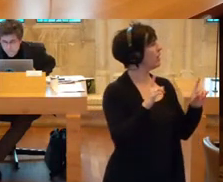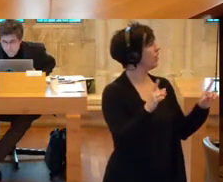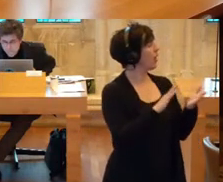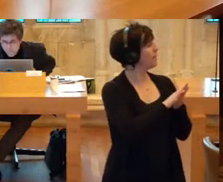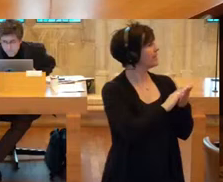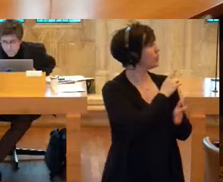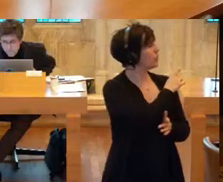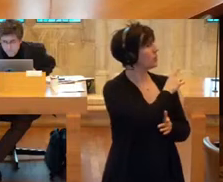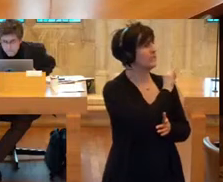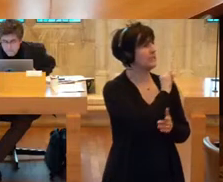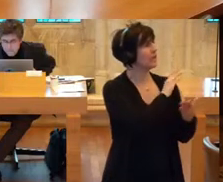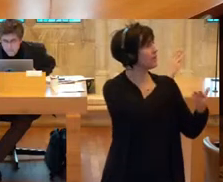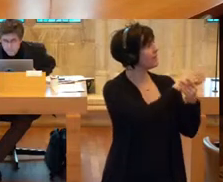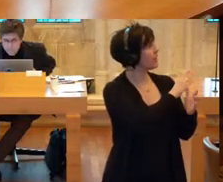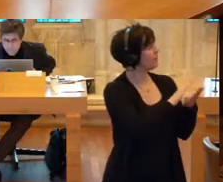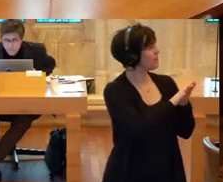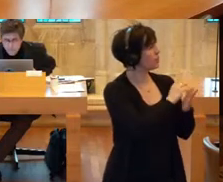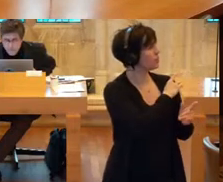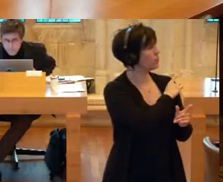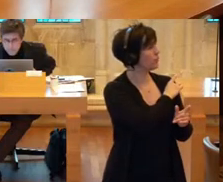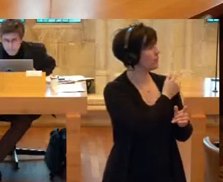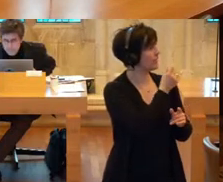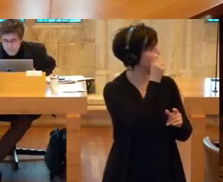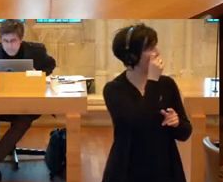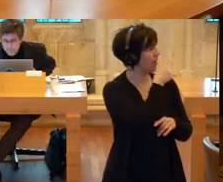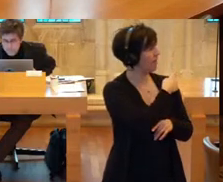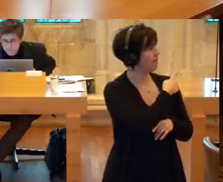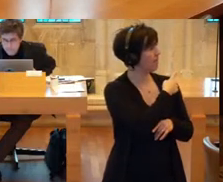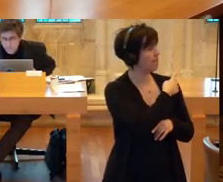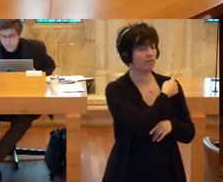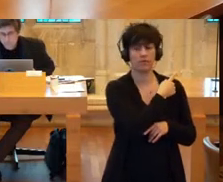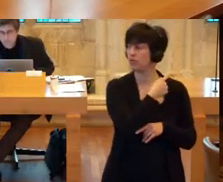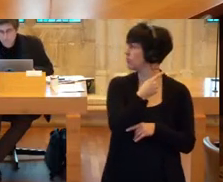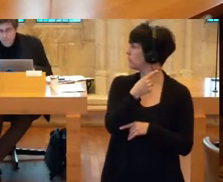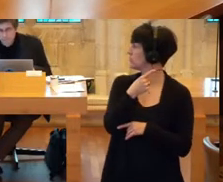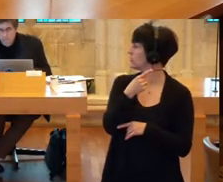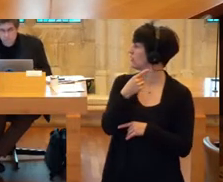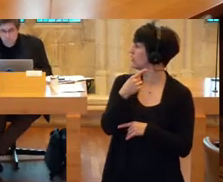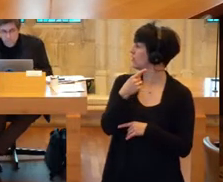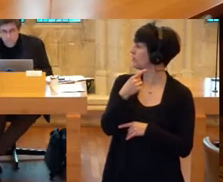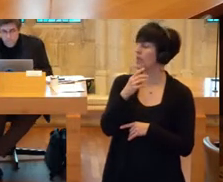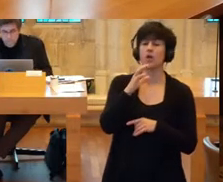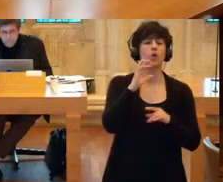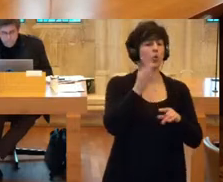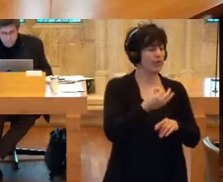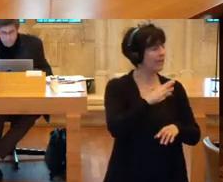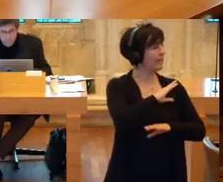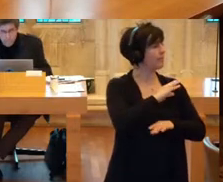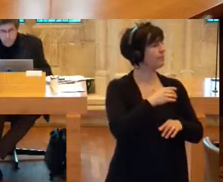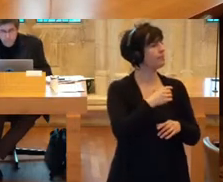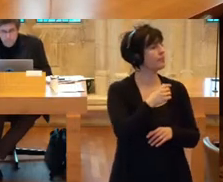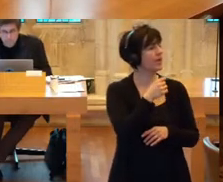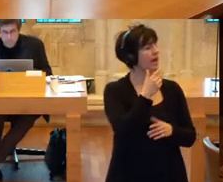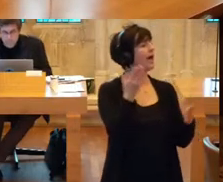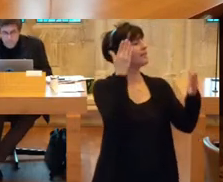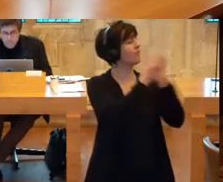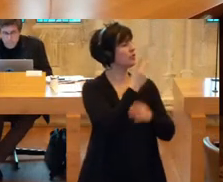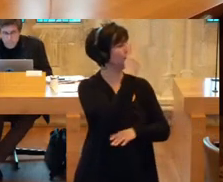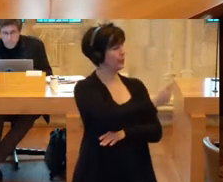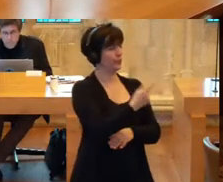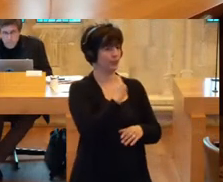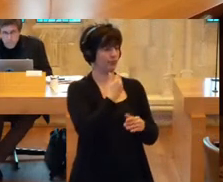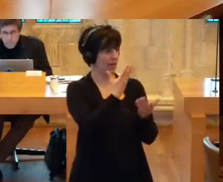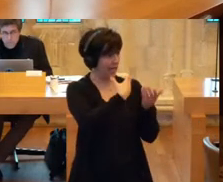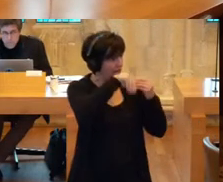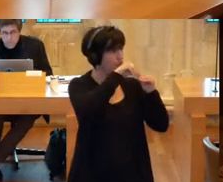Ah, pardon. Oui, excuse-moi. Oui, Nicolas. Un dernier mot sur ton intervention sur la colline aux oiseaux, puisque tu